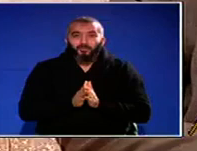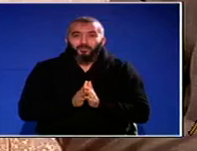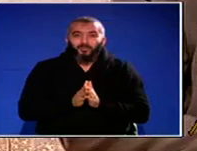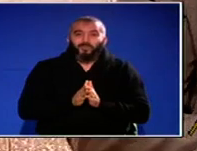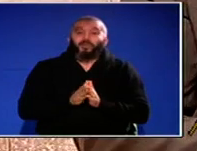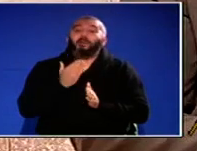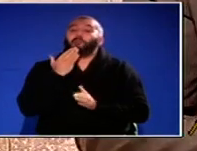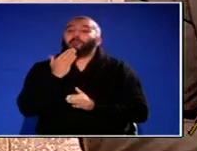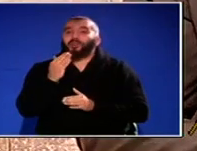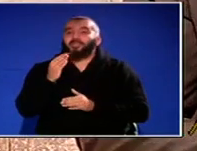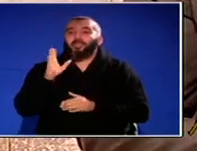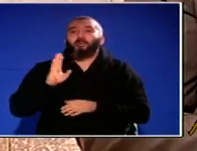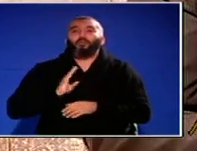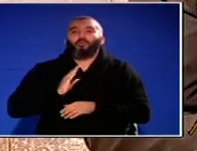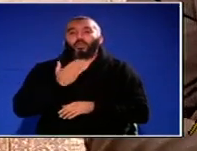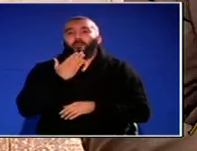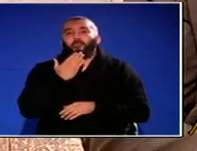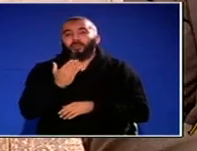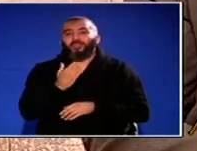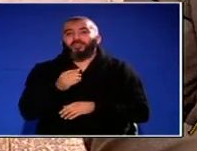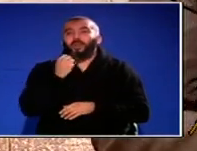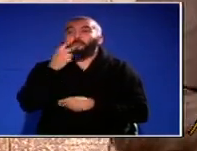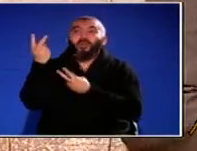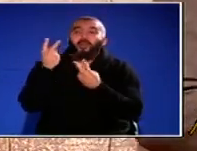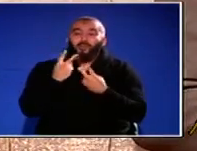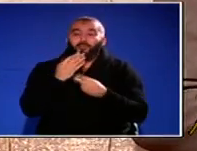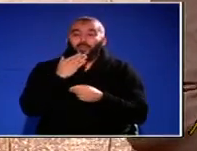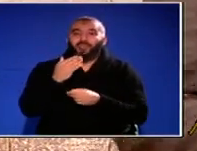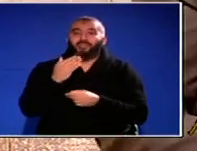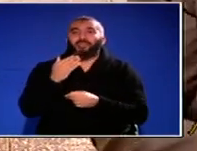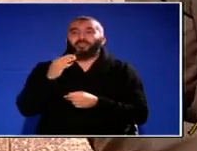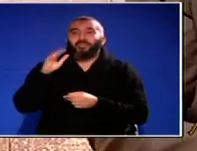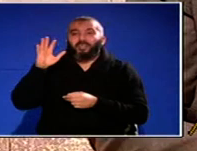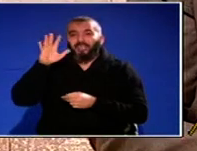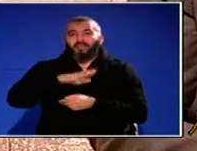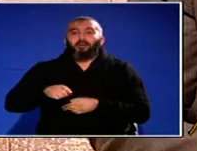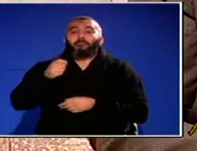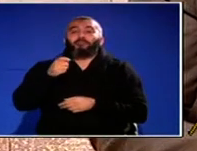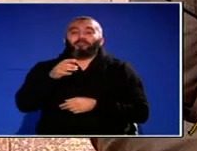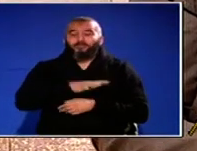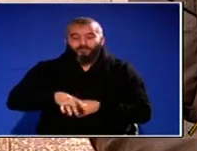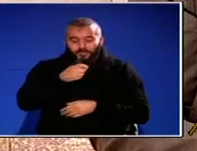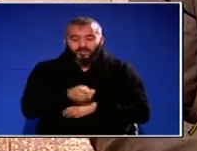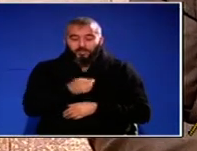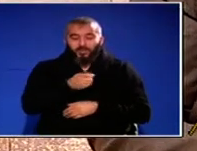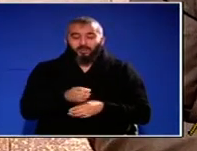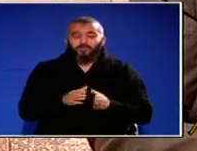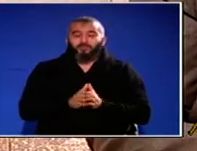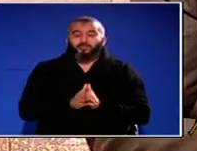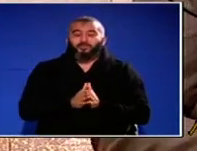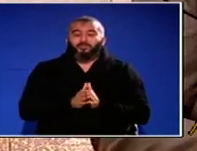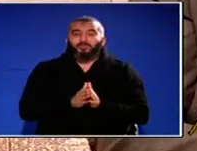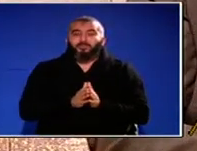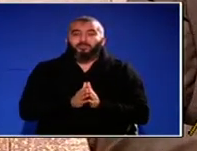مرحبا سي شوش. مرحبا بكم نسبتنا ربي يحفظك ان شاء الله. نبداو ان شاء الله. تفضل شيخنا نبداو بالقتل